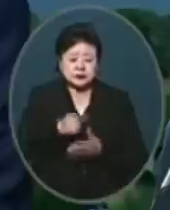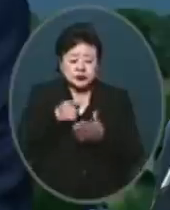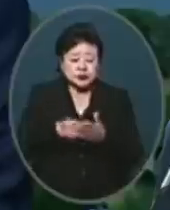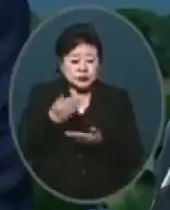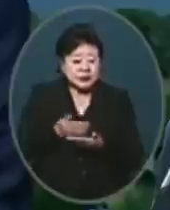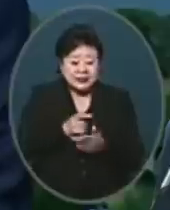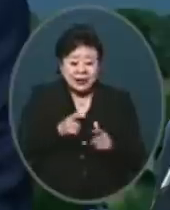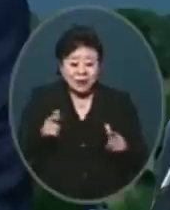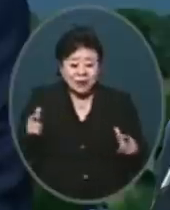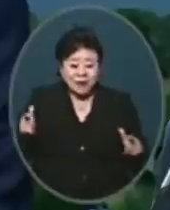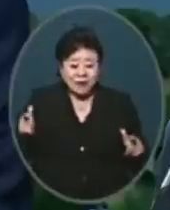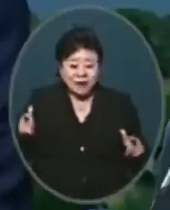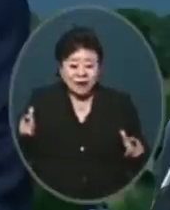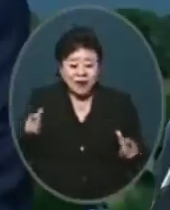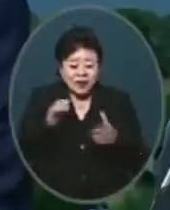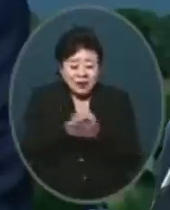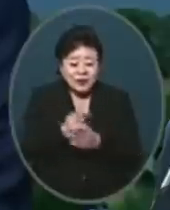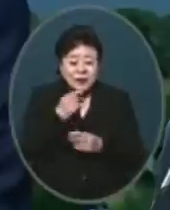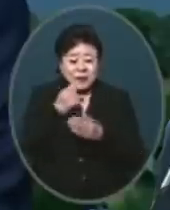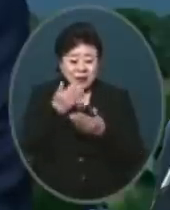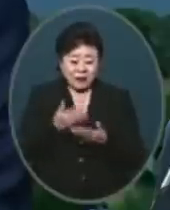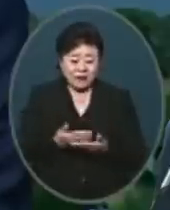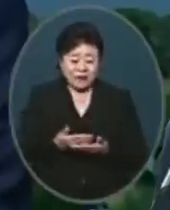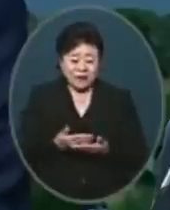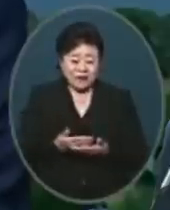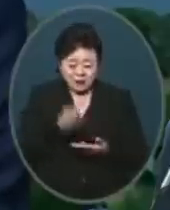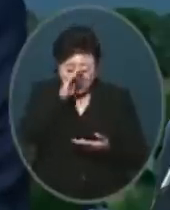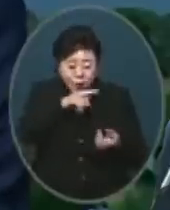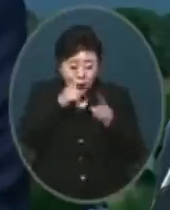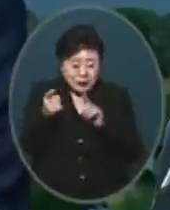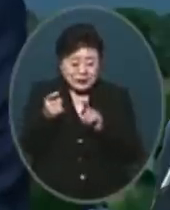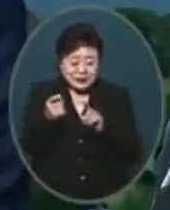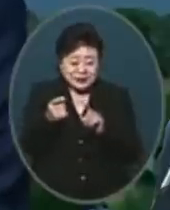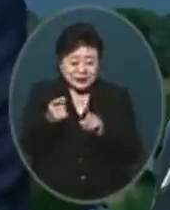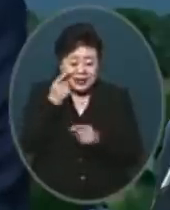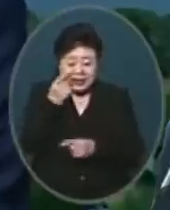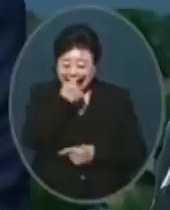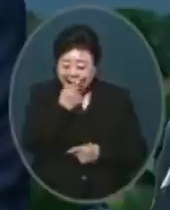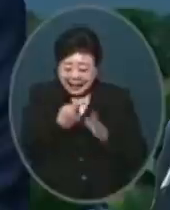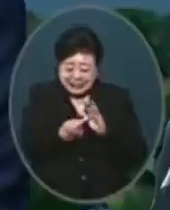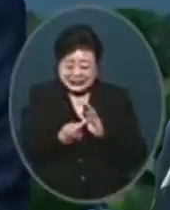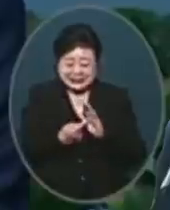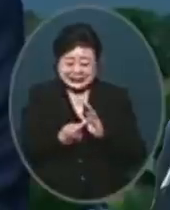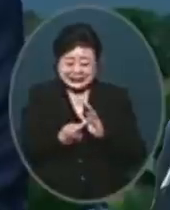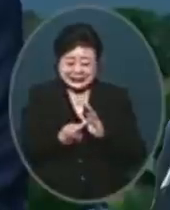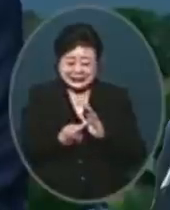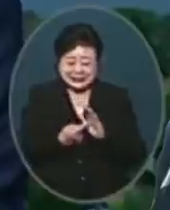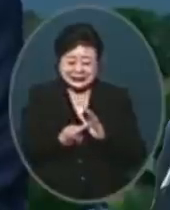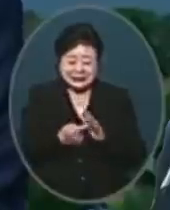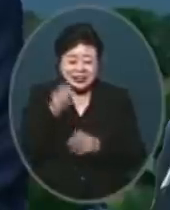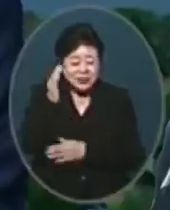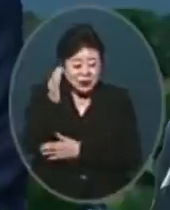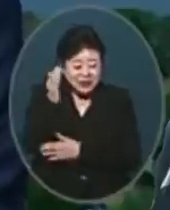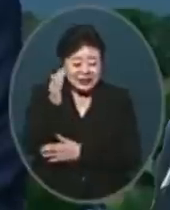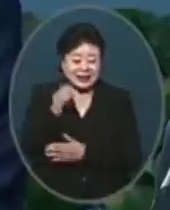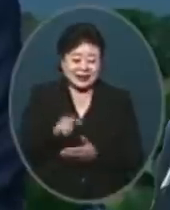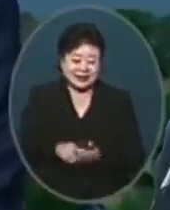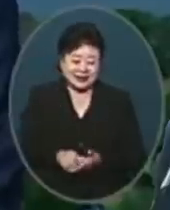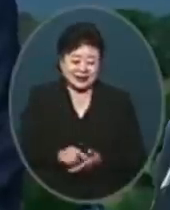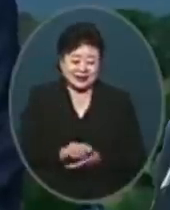수술받지 않고 기도만 받고 나았다는 간증을 설교할 때